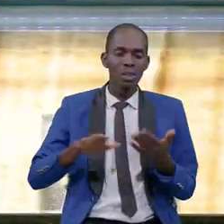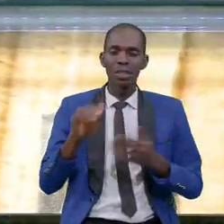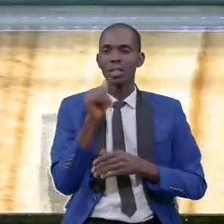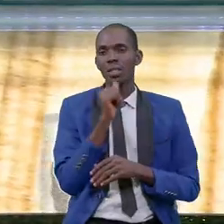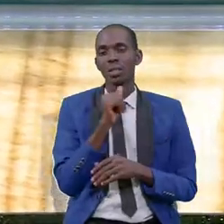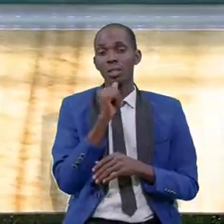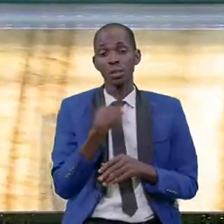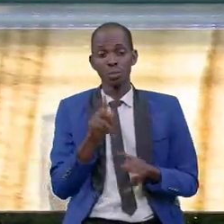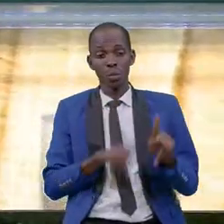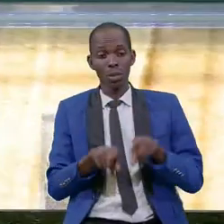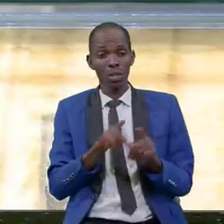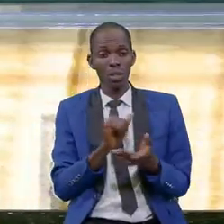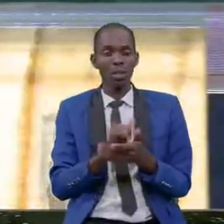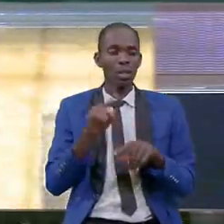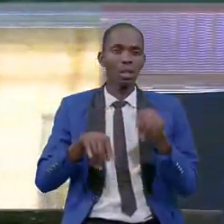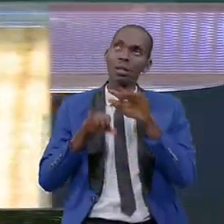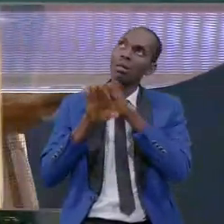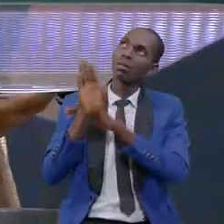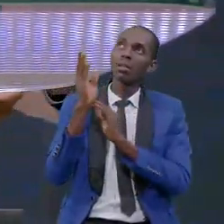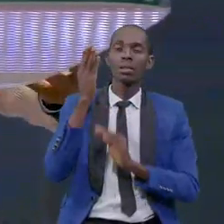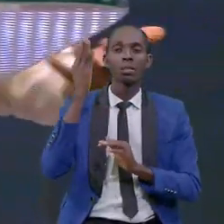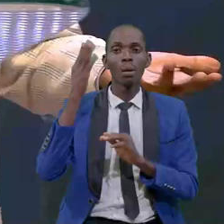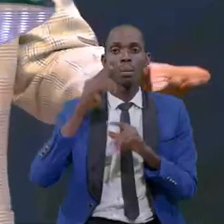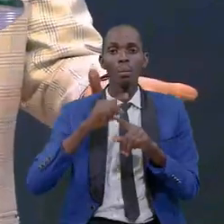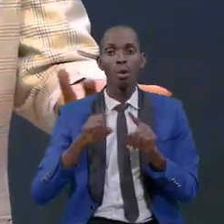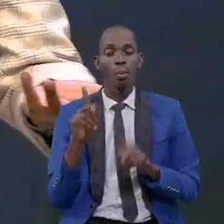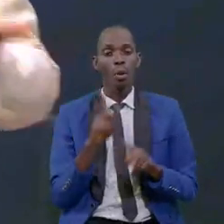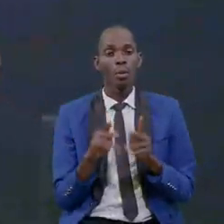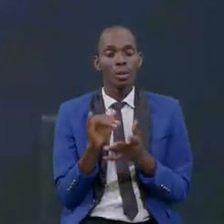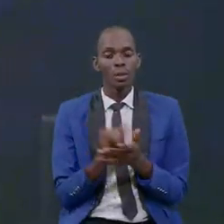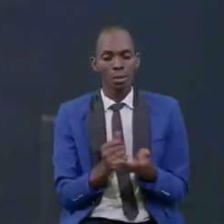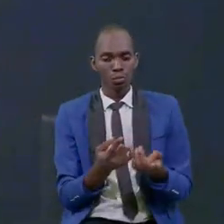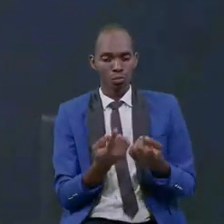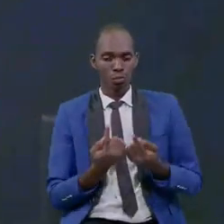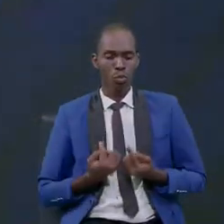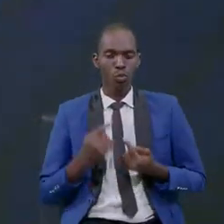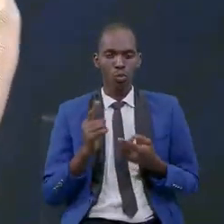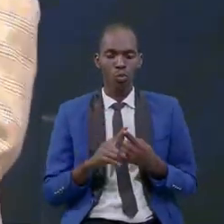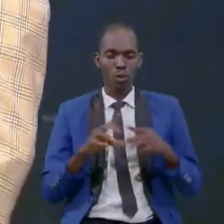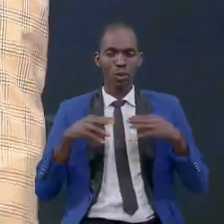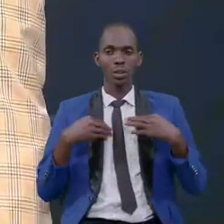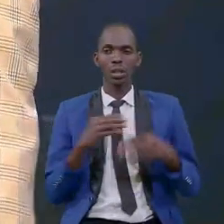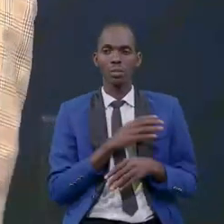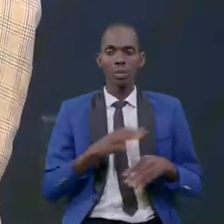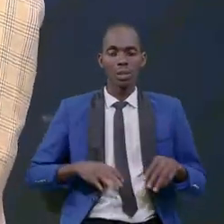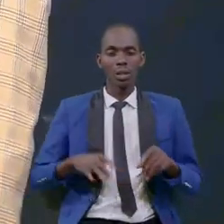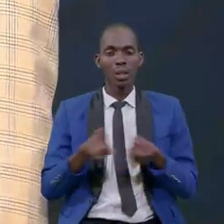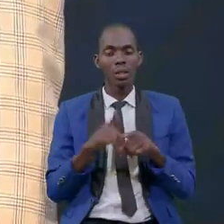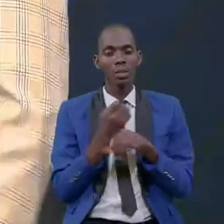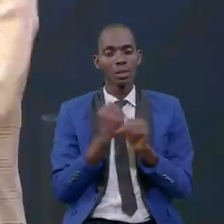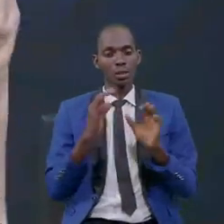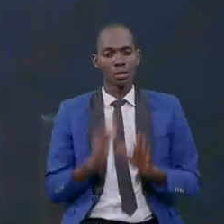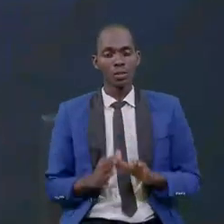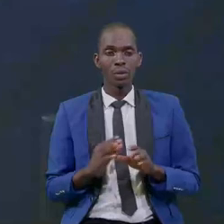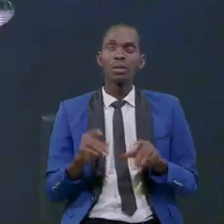le secret impur, ils n'iront pas là-bas. Mais les gens qui viennent par Christ, le Sauveur,